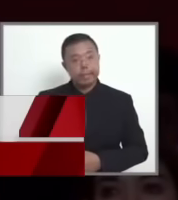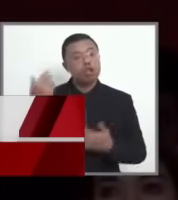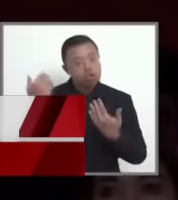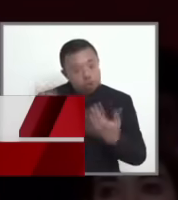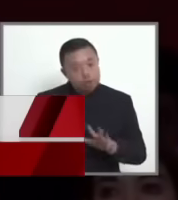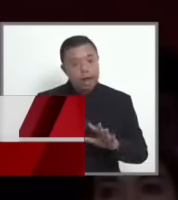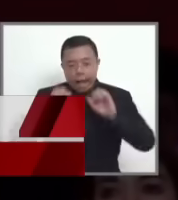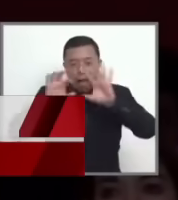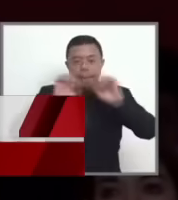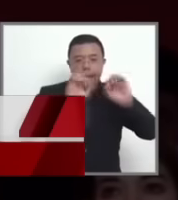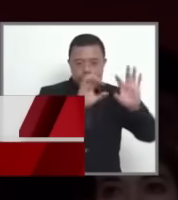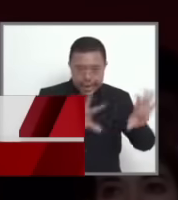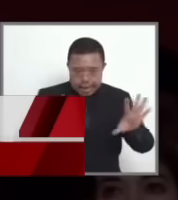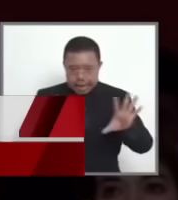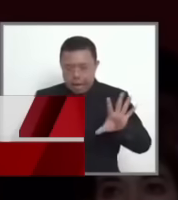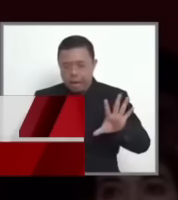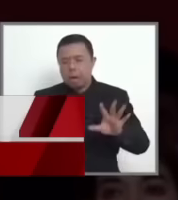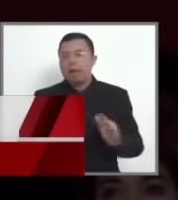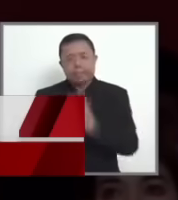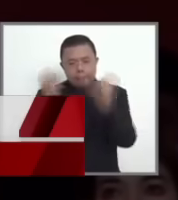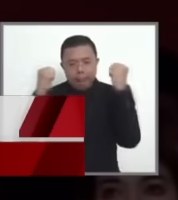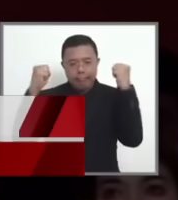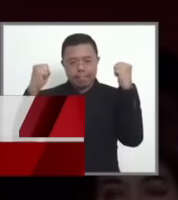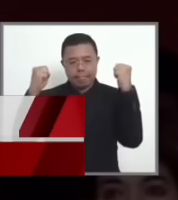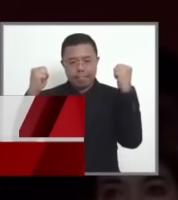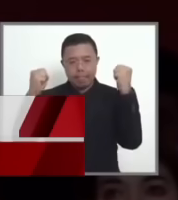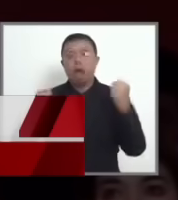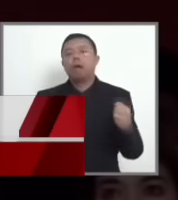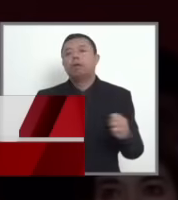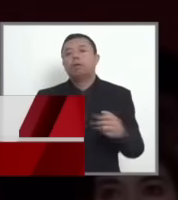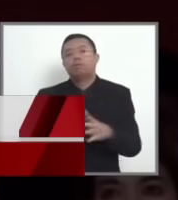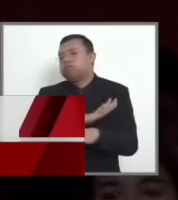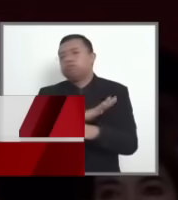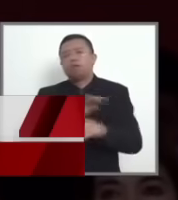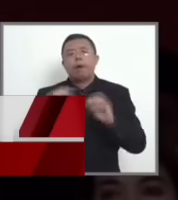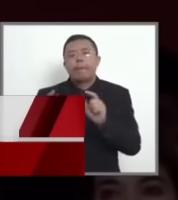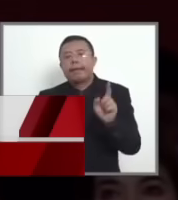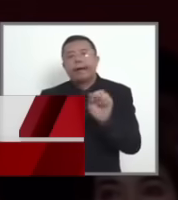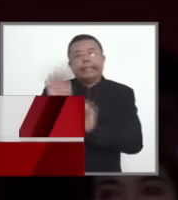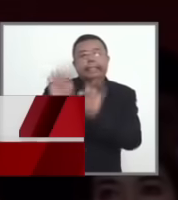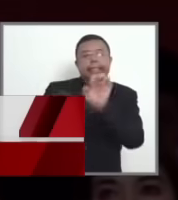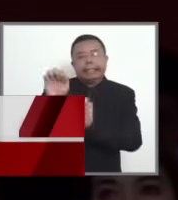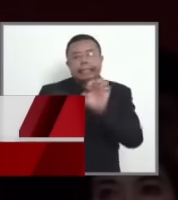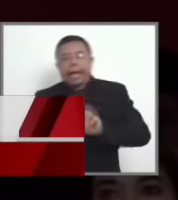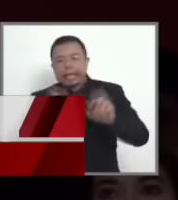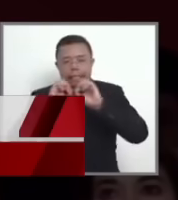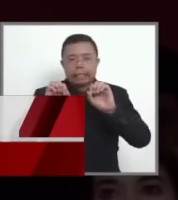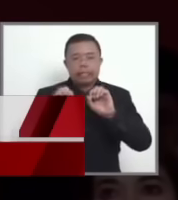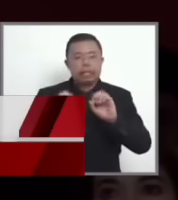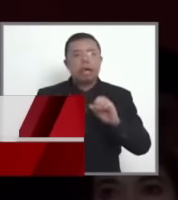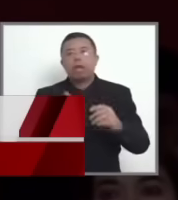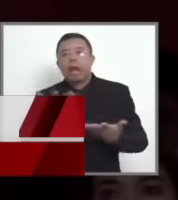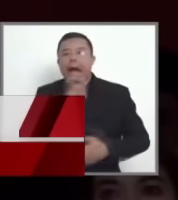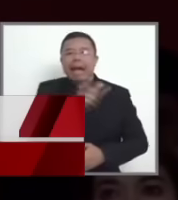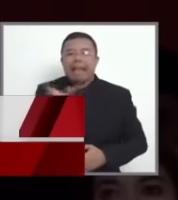melaksanakan kampanye yang penuh dengan semangat, penuh dengan kontestasi, kadang-kadang penuh dengan